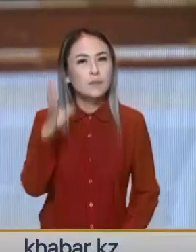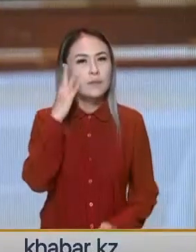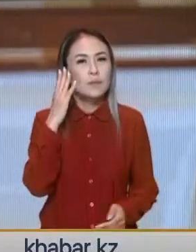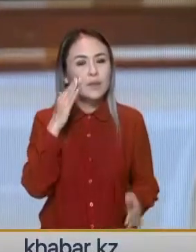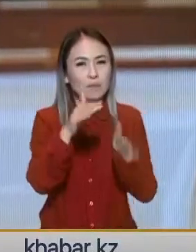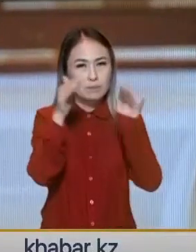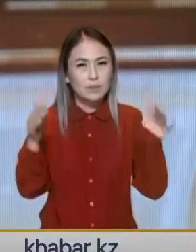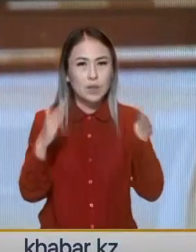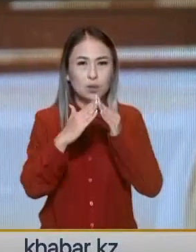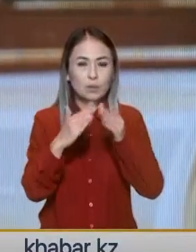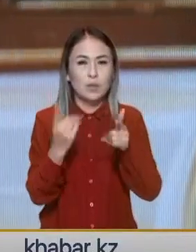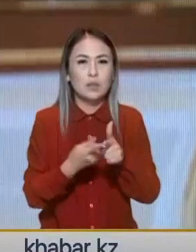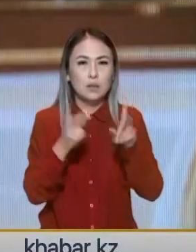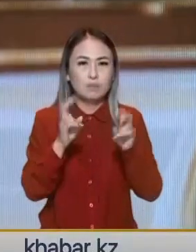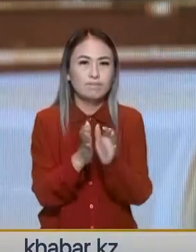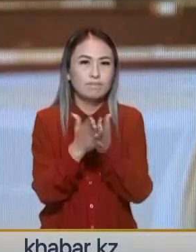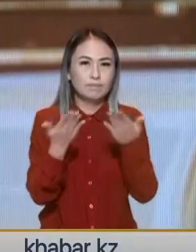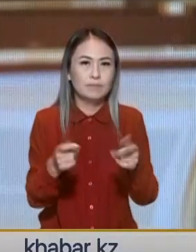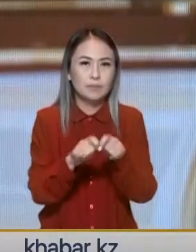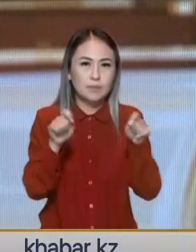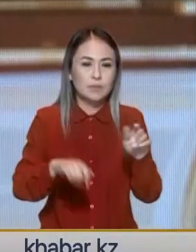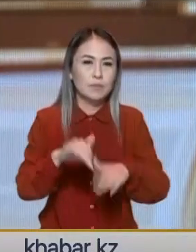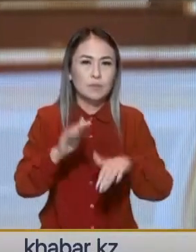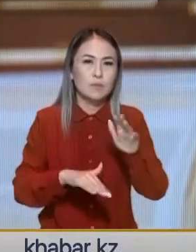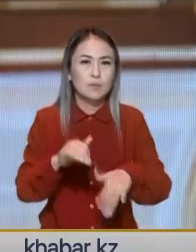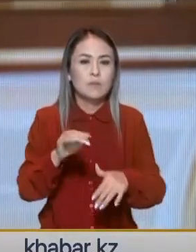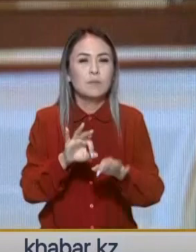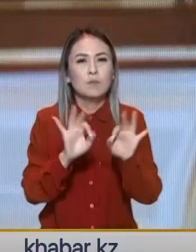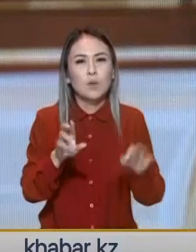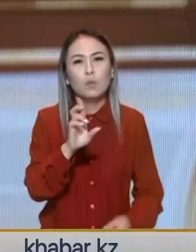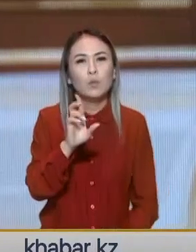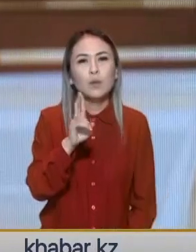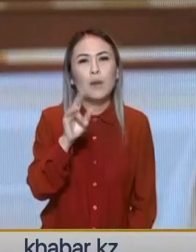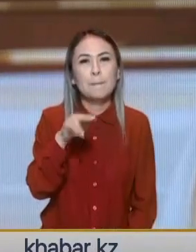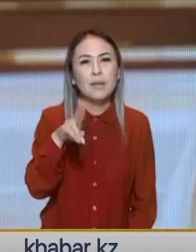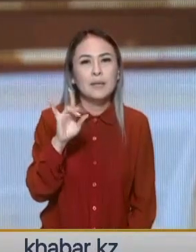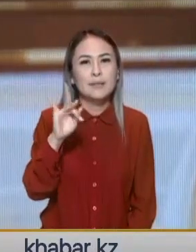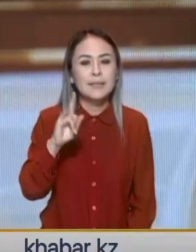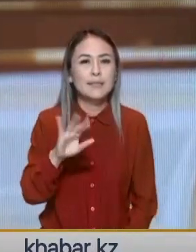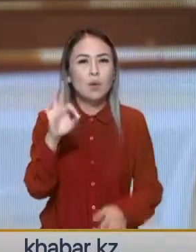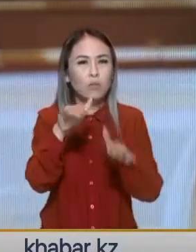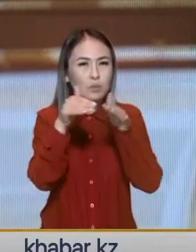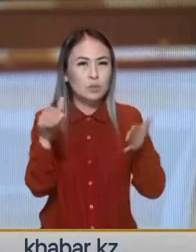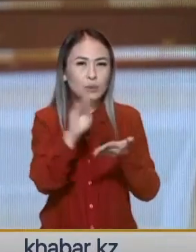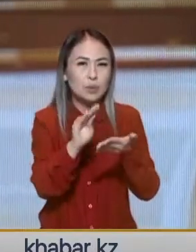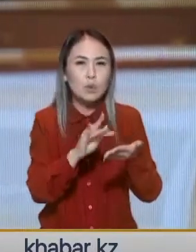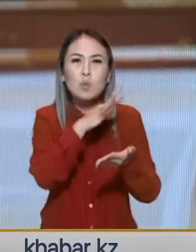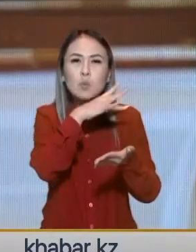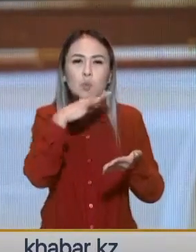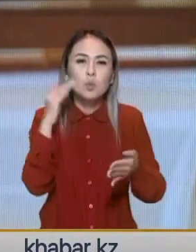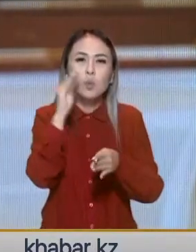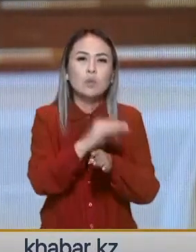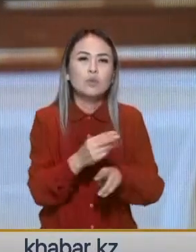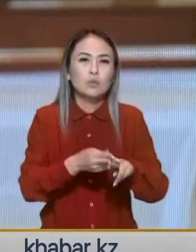Алматыда киіз үй деп аталатын кітап жарыққа шықты. Авторы қолөнер шебері Бұлбұл Кәпқызы. Киіз үй туралы жазбалар аз емес. Бұған дейін